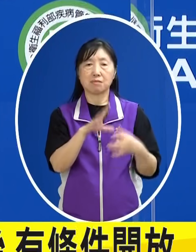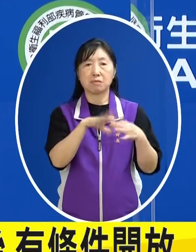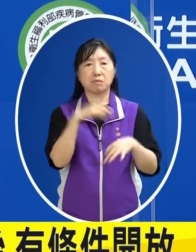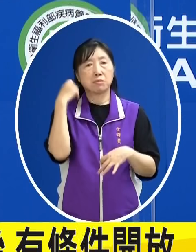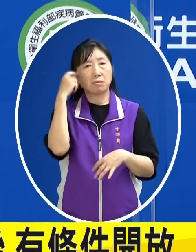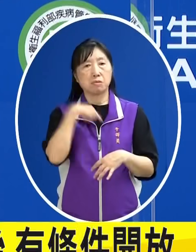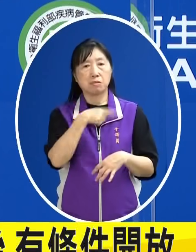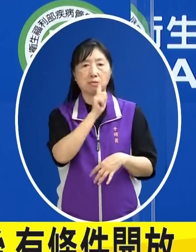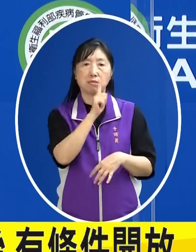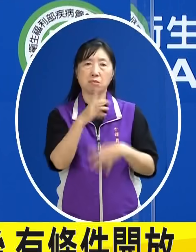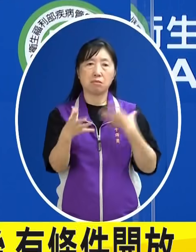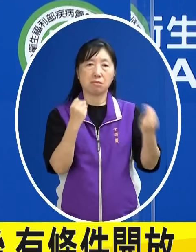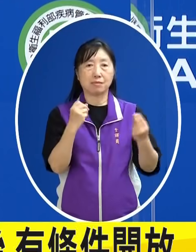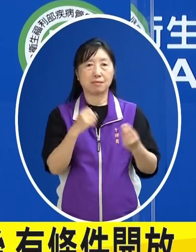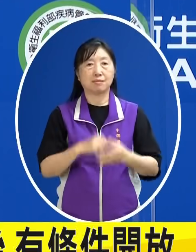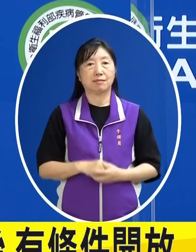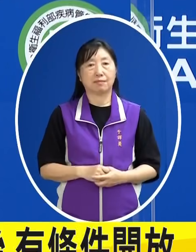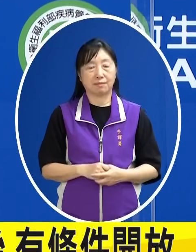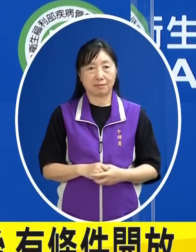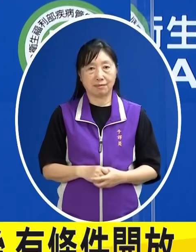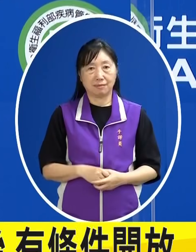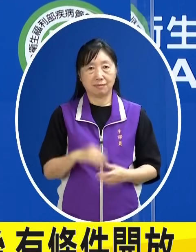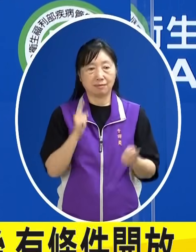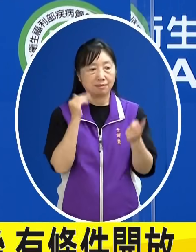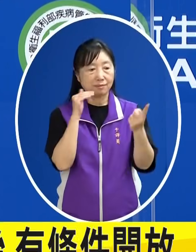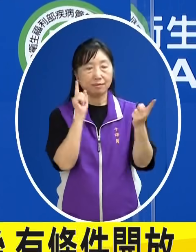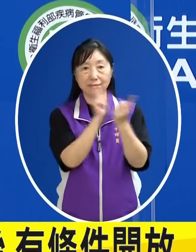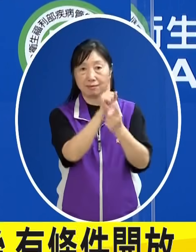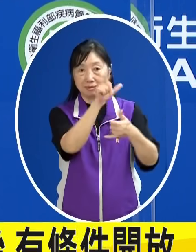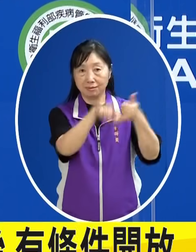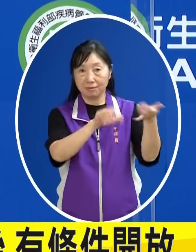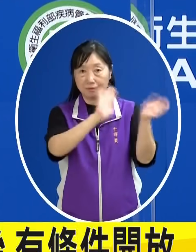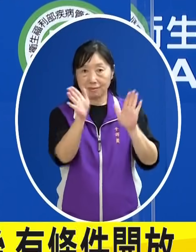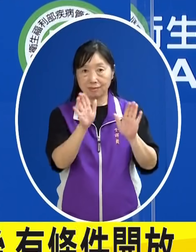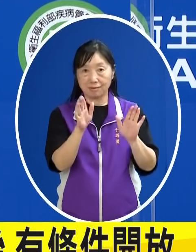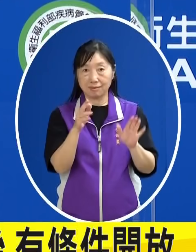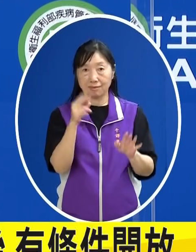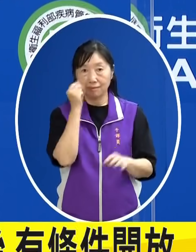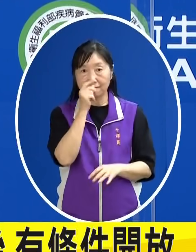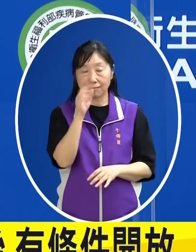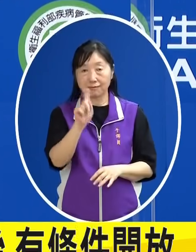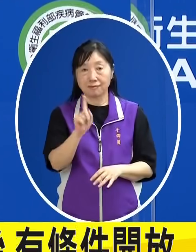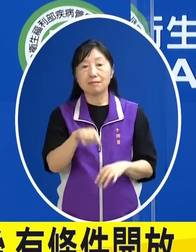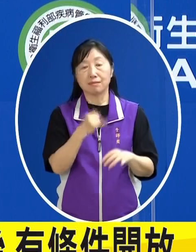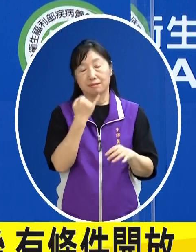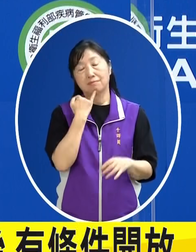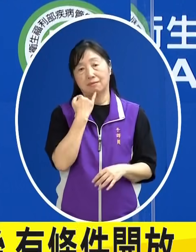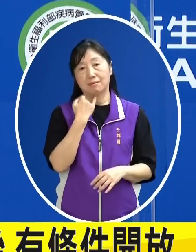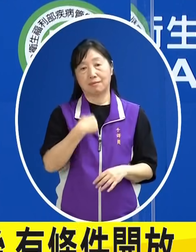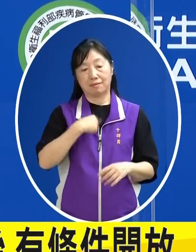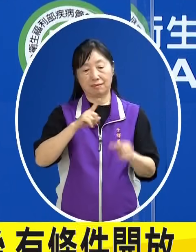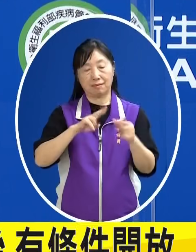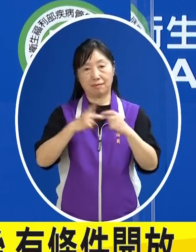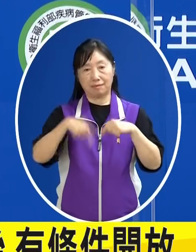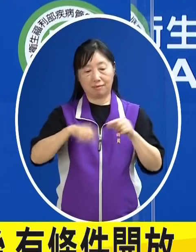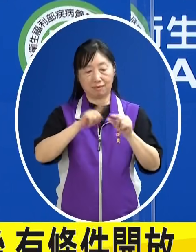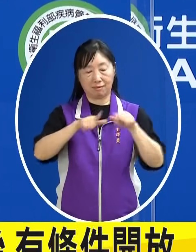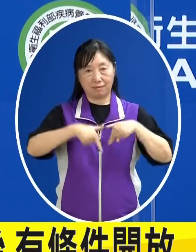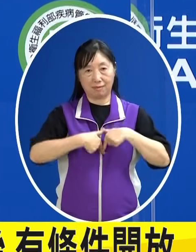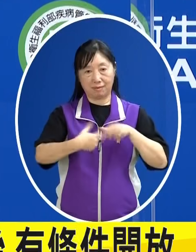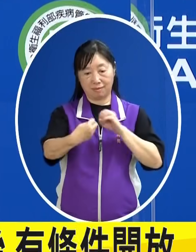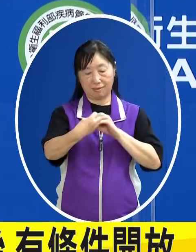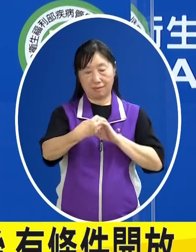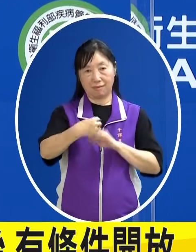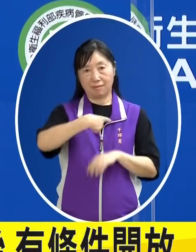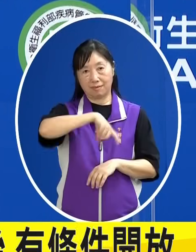不够清楚，或者有一些个案那需要进一步的讨论，那本中心也都会跟大家来做讨